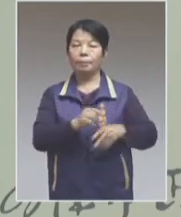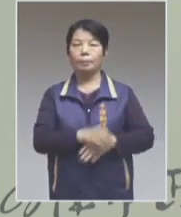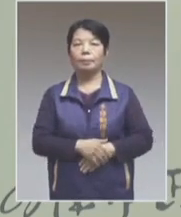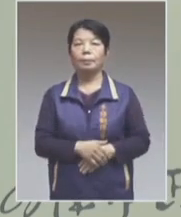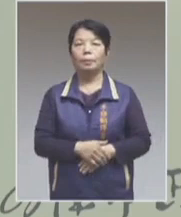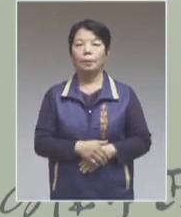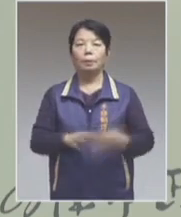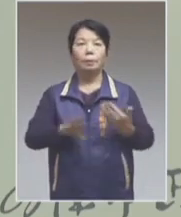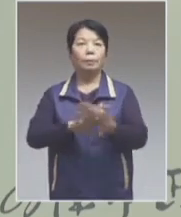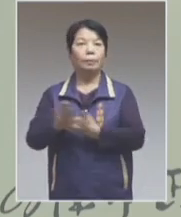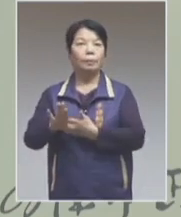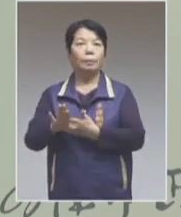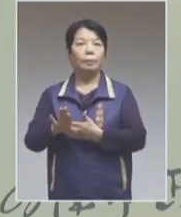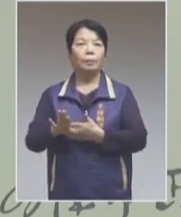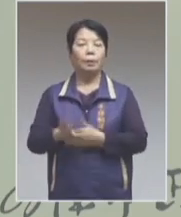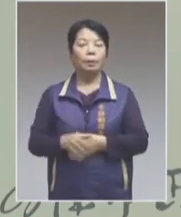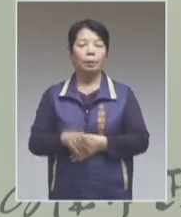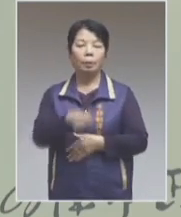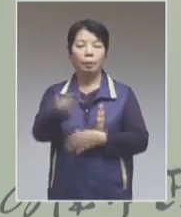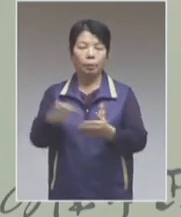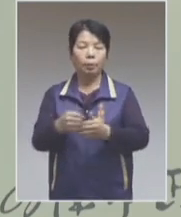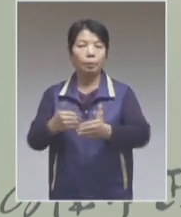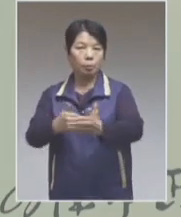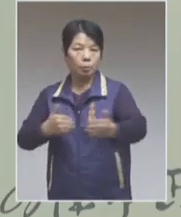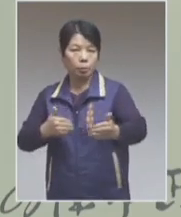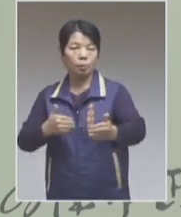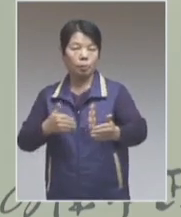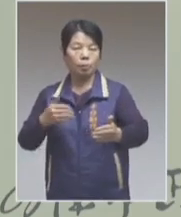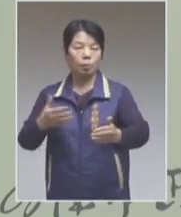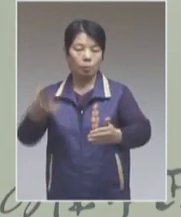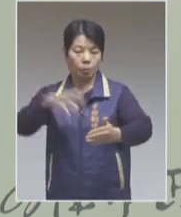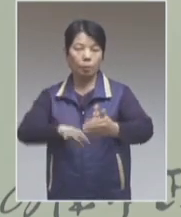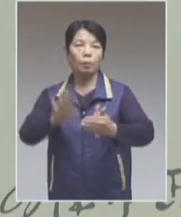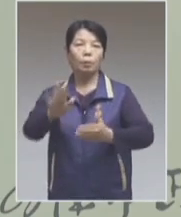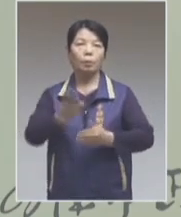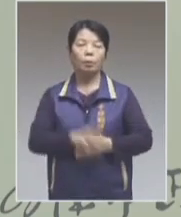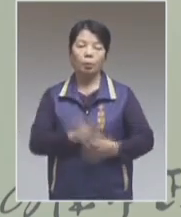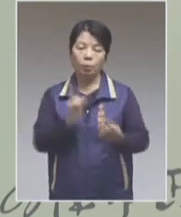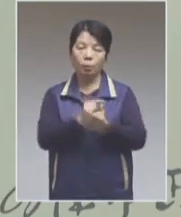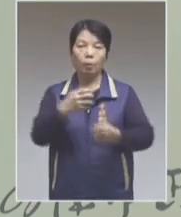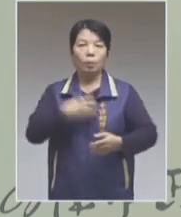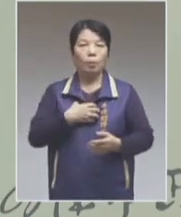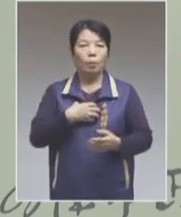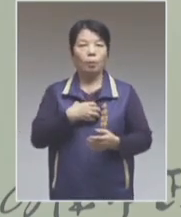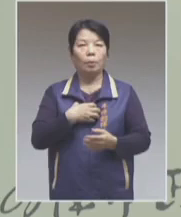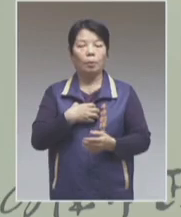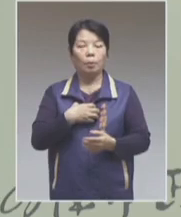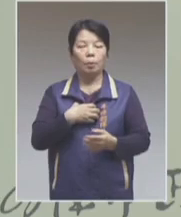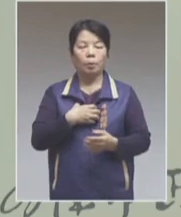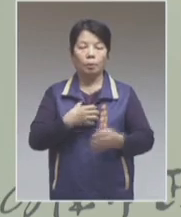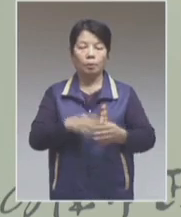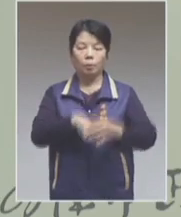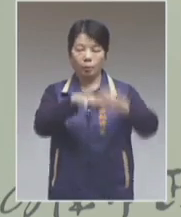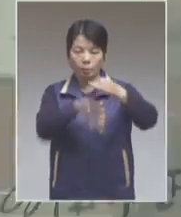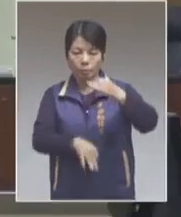好，哦，那其他有一些列居格的部分就按照我们风险来做框列隔离。